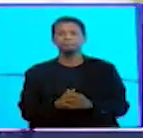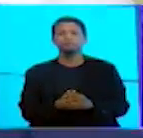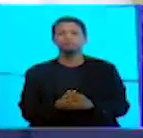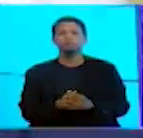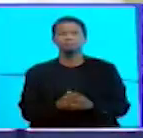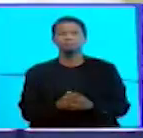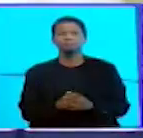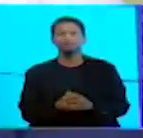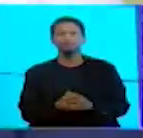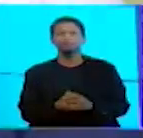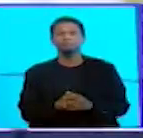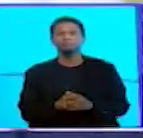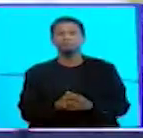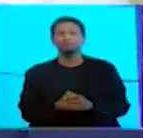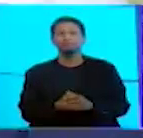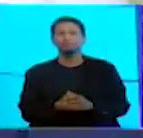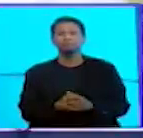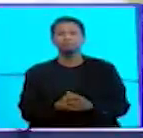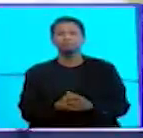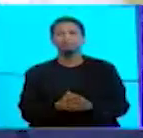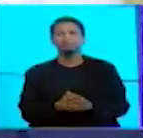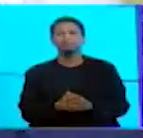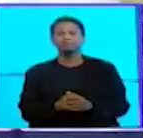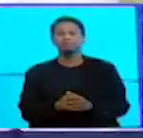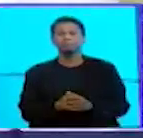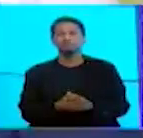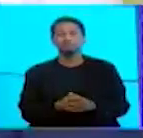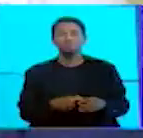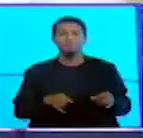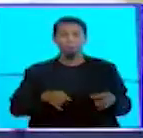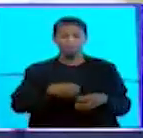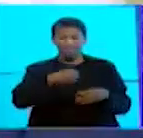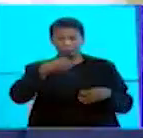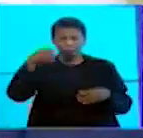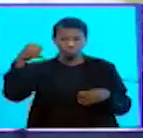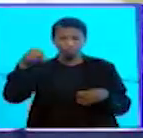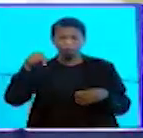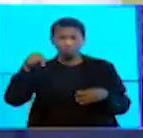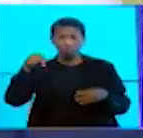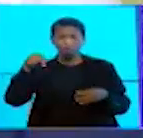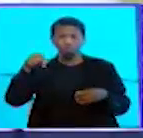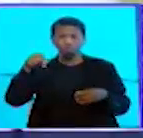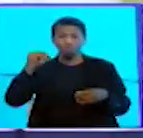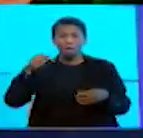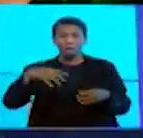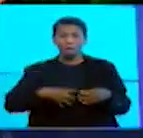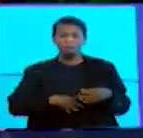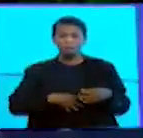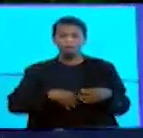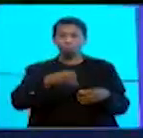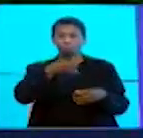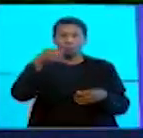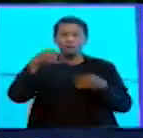adalah yakhruju, keluarnya apa yang keluar min butuniha, daripada perutnya si lebah tersebut apa